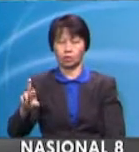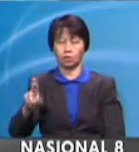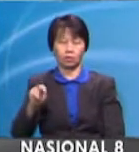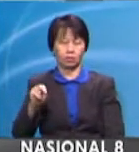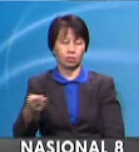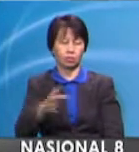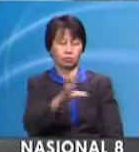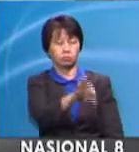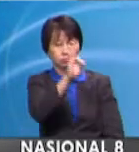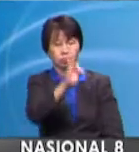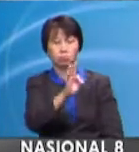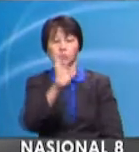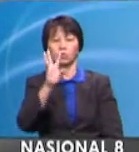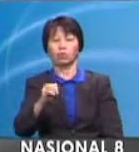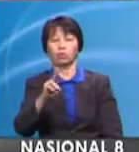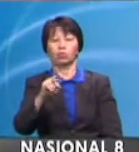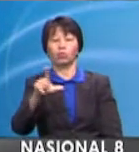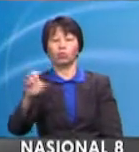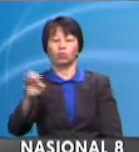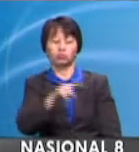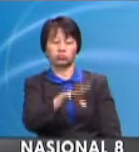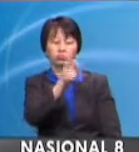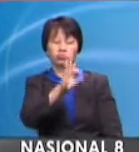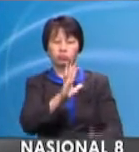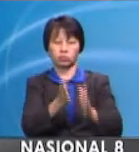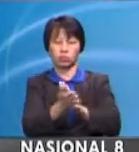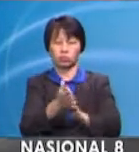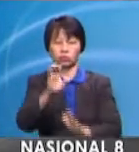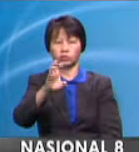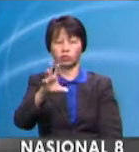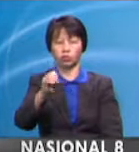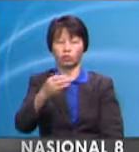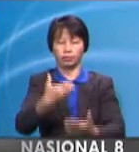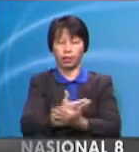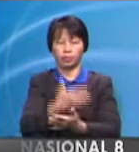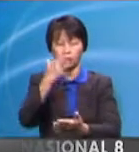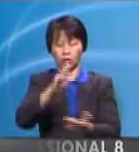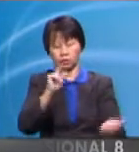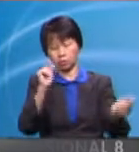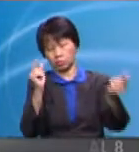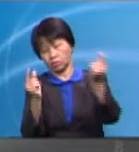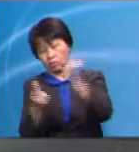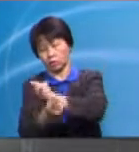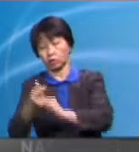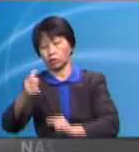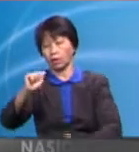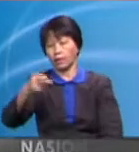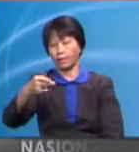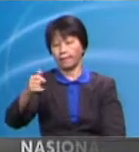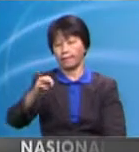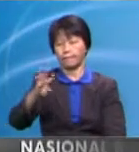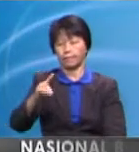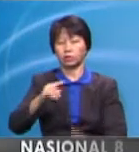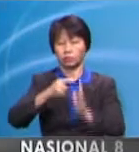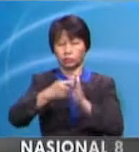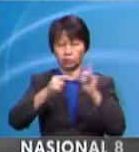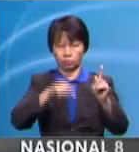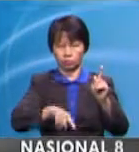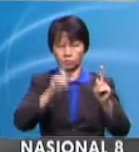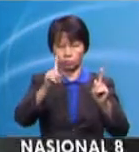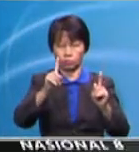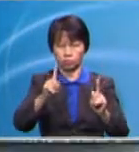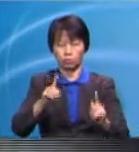mula sebagai ketua pegawai eksekutif CEO Mas yang baru yang akan menggantikan Ahmad Jauhari Yahya bermula 1 Januari ini